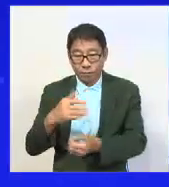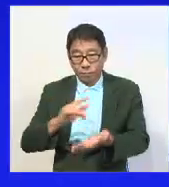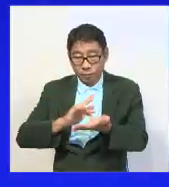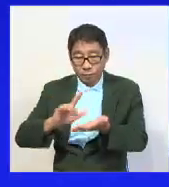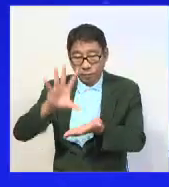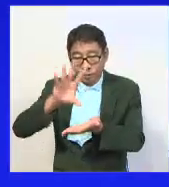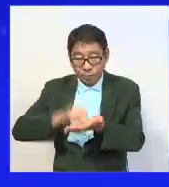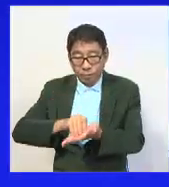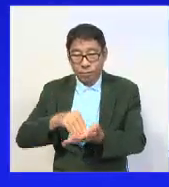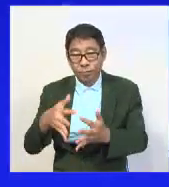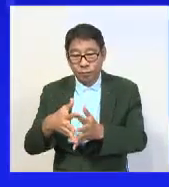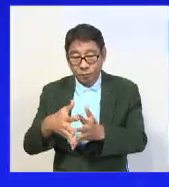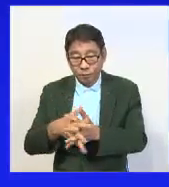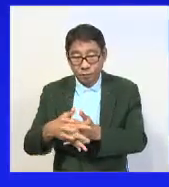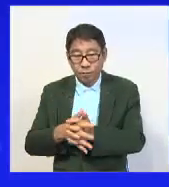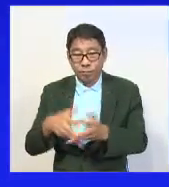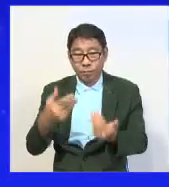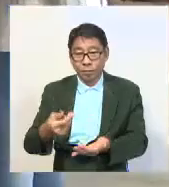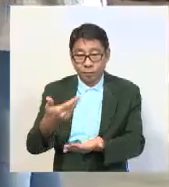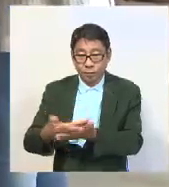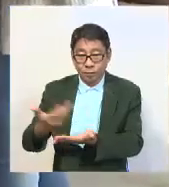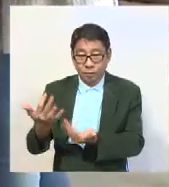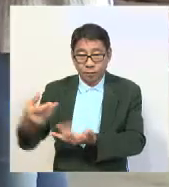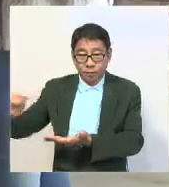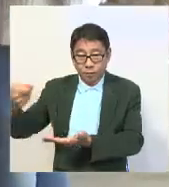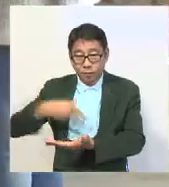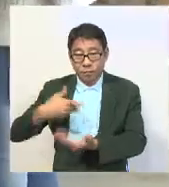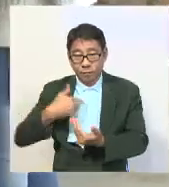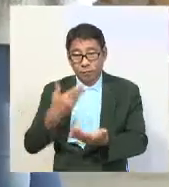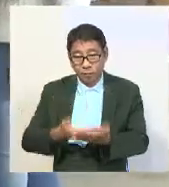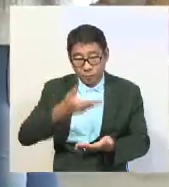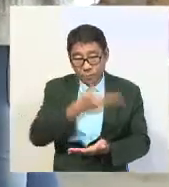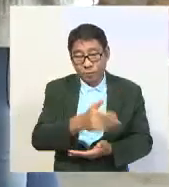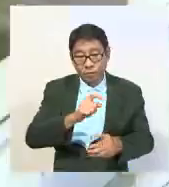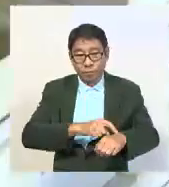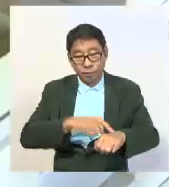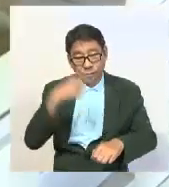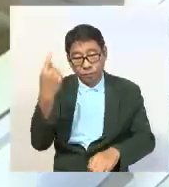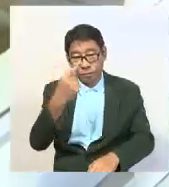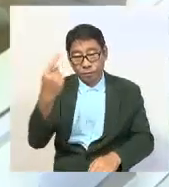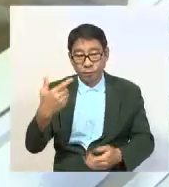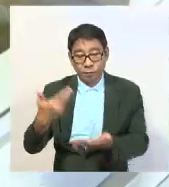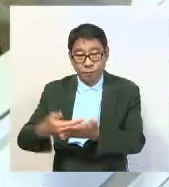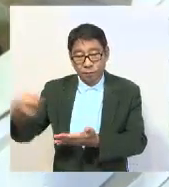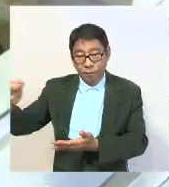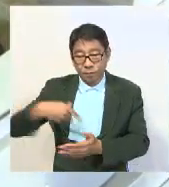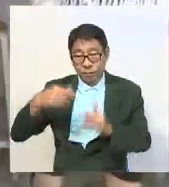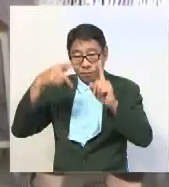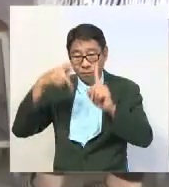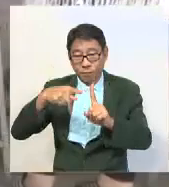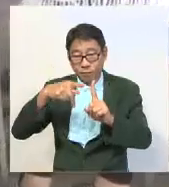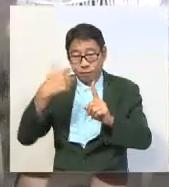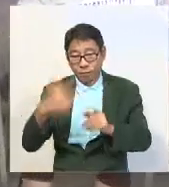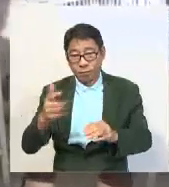ชันเป๋าตังไว้เพื่อรอรับเงินเข้าและเป็นช่องทางในการจ่ายเงินเวลาท่องเที่ยวเมื่อเงินเข้า 1,000 บาทแล้ว